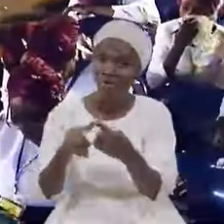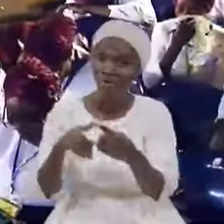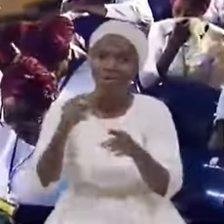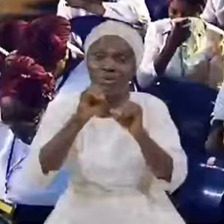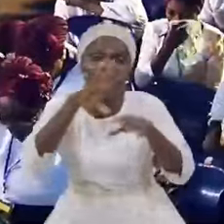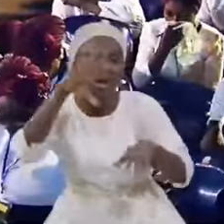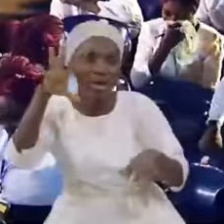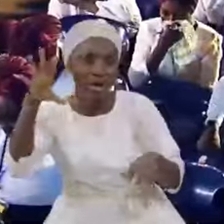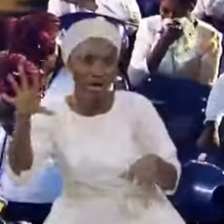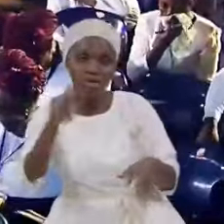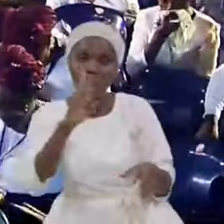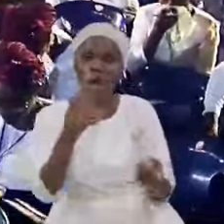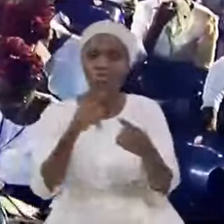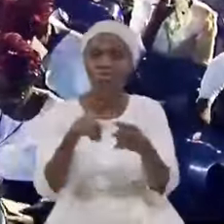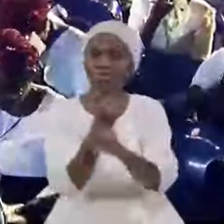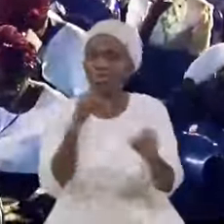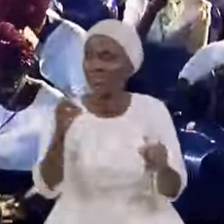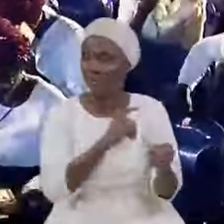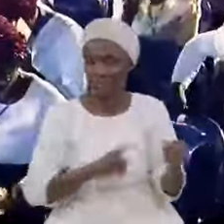Seigneur. N'importe où tu es.